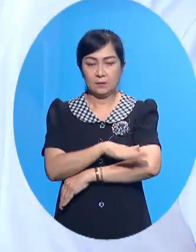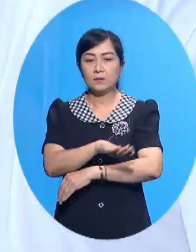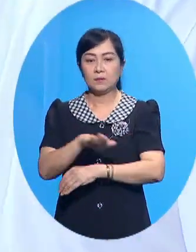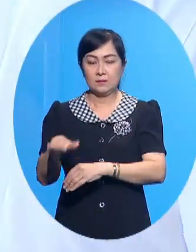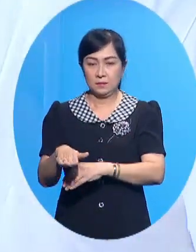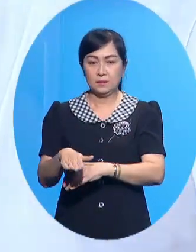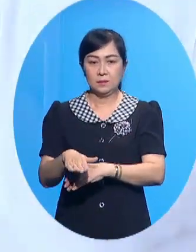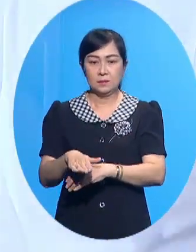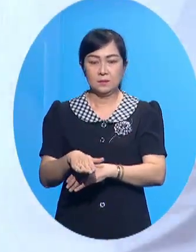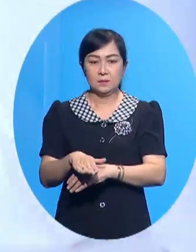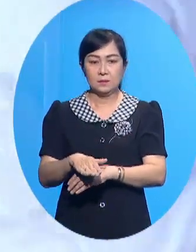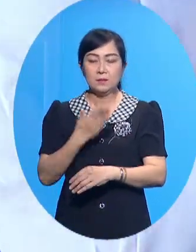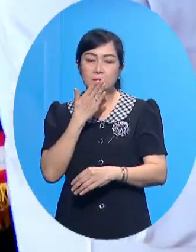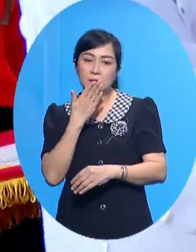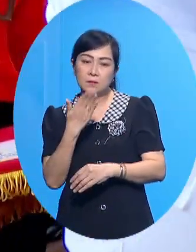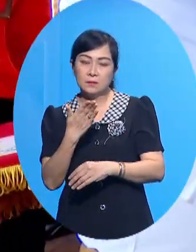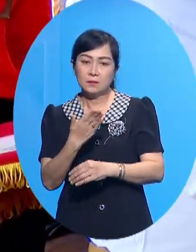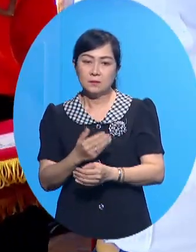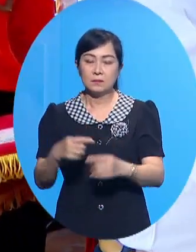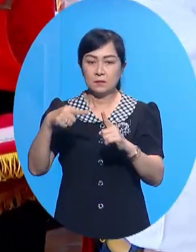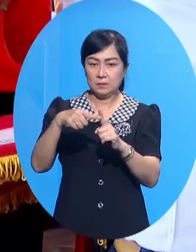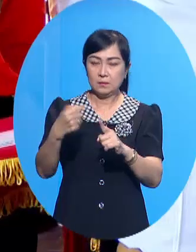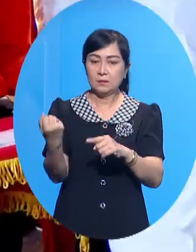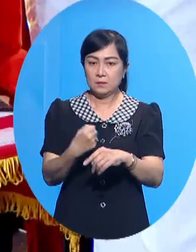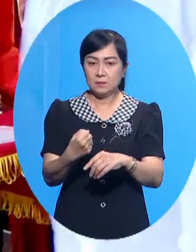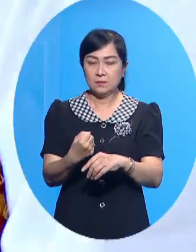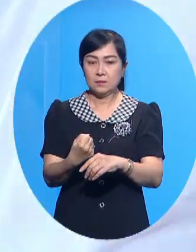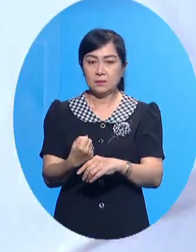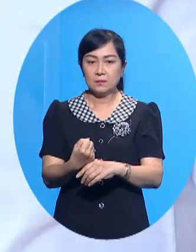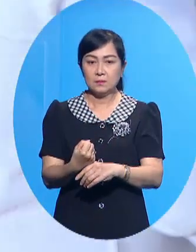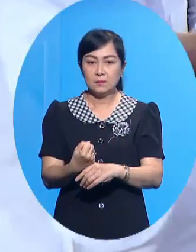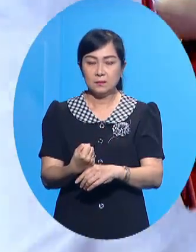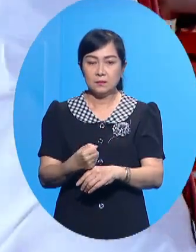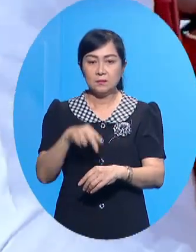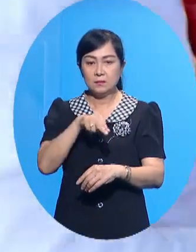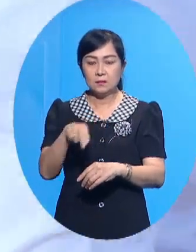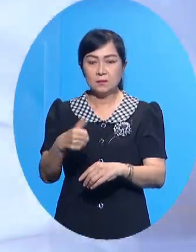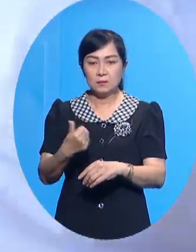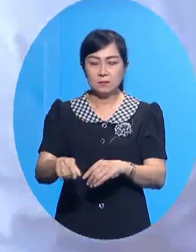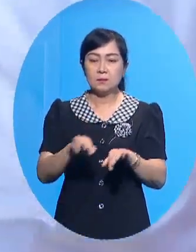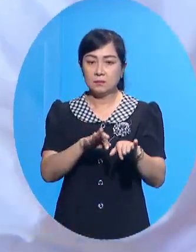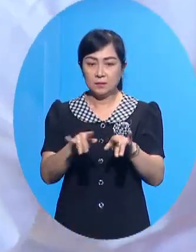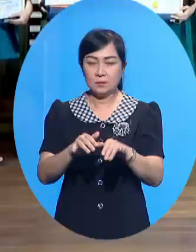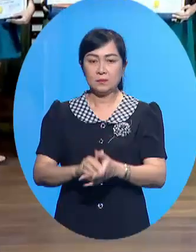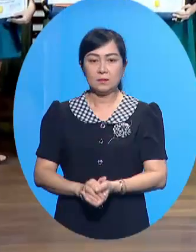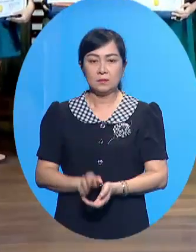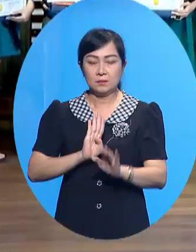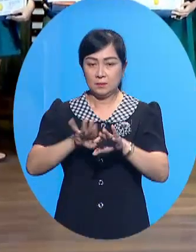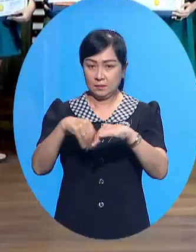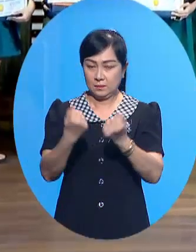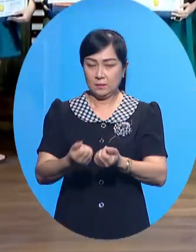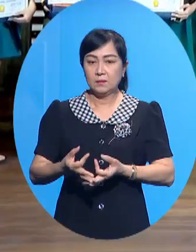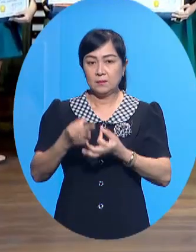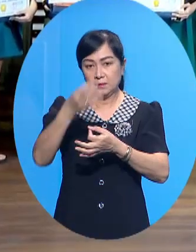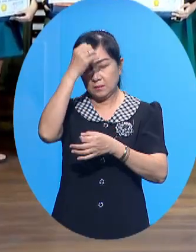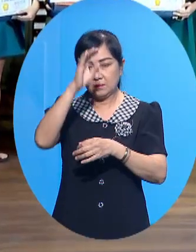sinh dễ dàng tiếp cận được về ngoại ngữ và tin học. Ban tổ chức đã trao